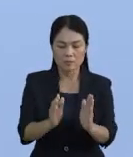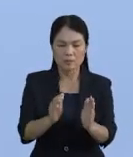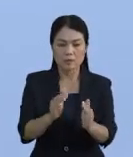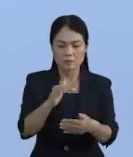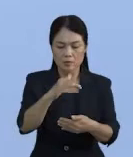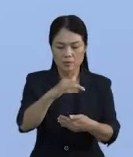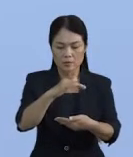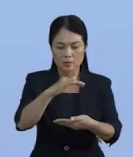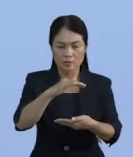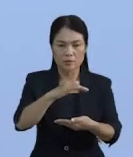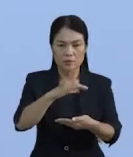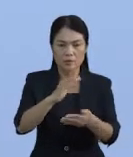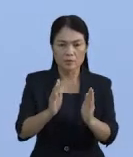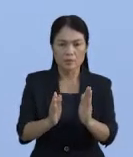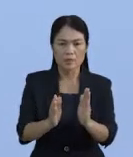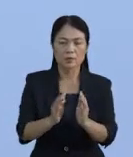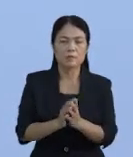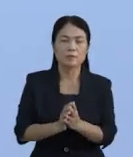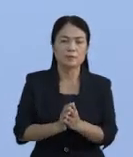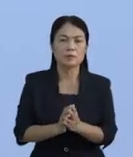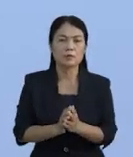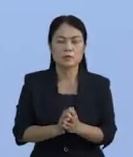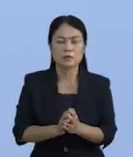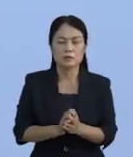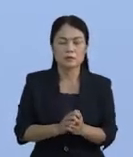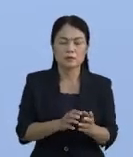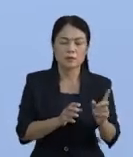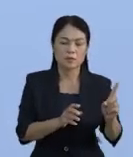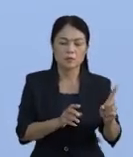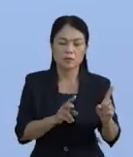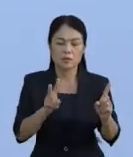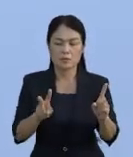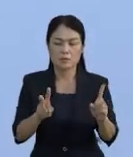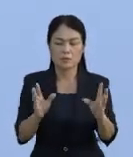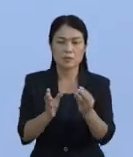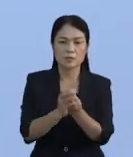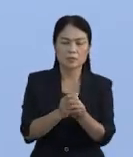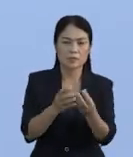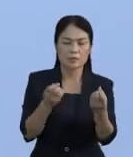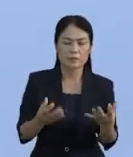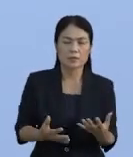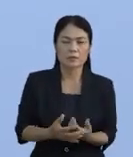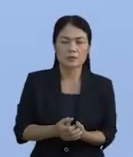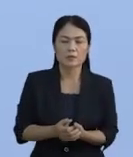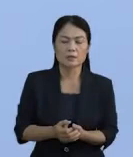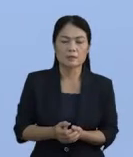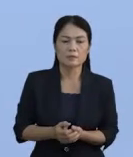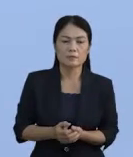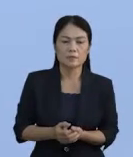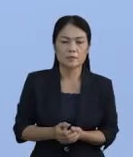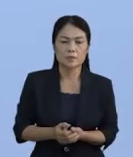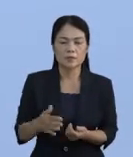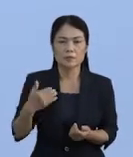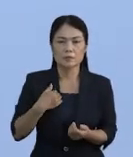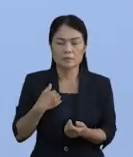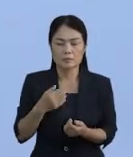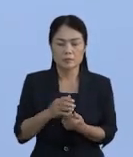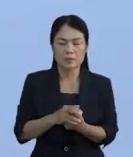tầng đông tí mối đông tí phí miên chùm luôn bỏ mà cơ và miên chùm luôn bỏ mán cứ miên chùm